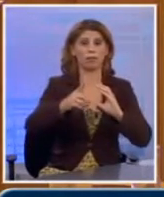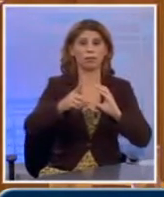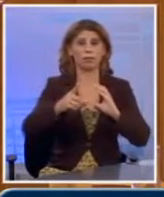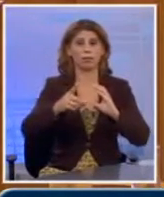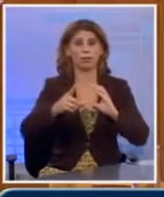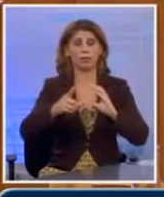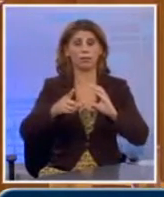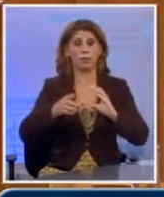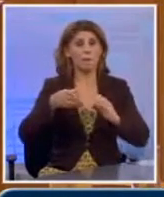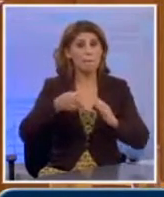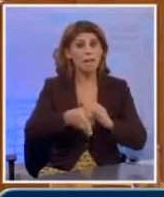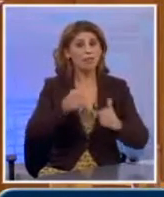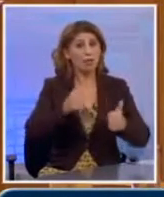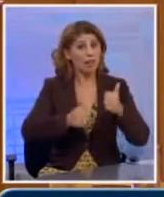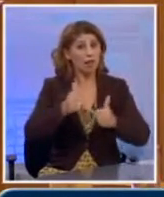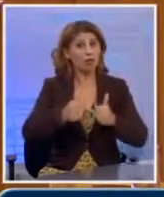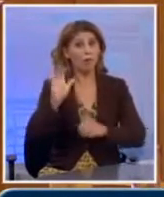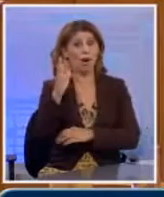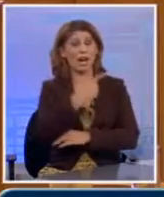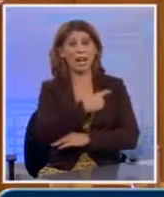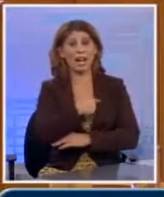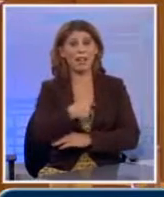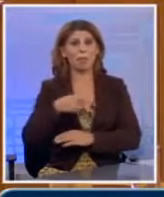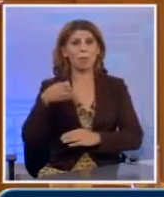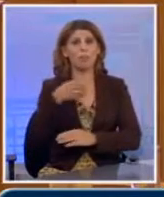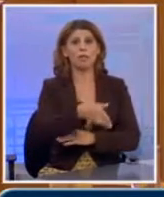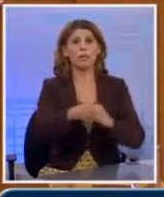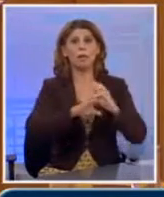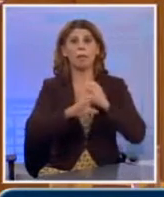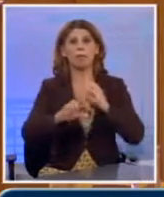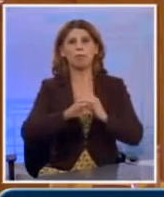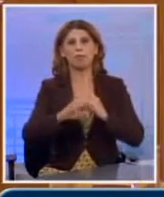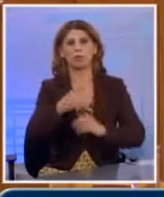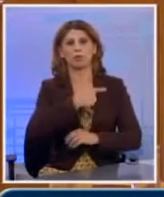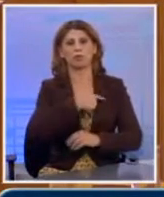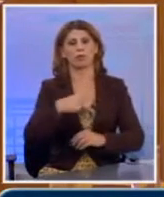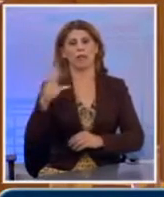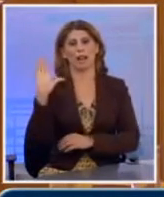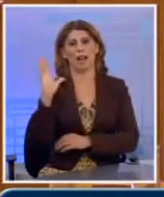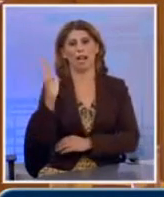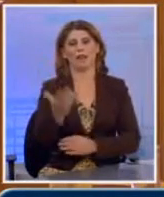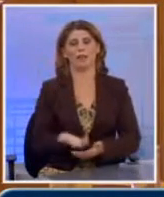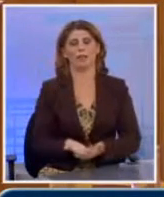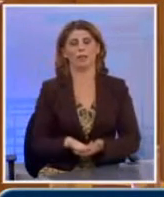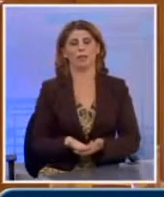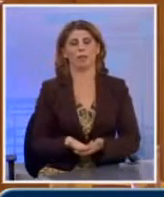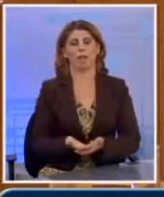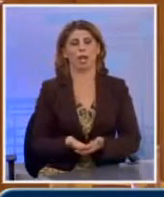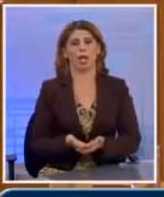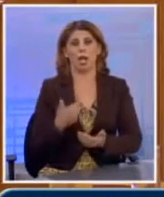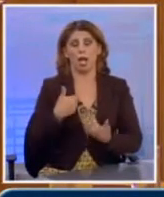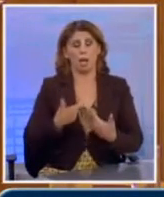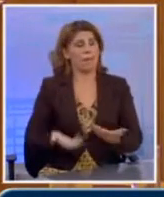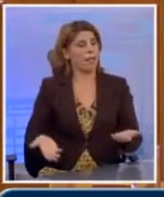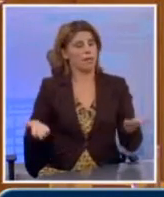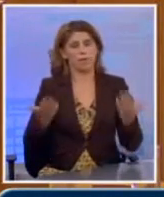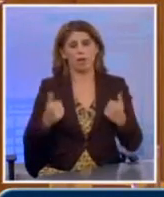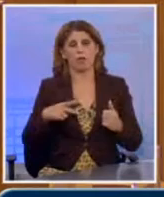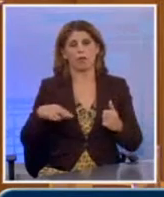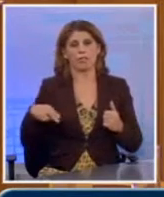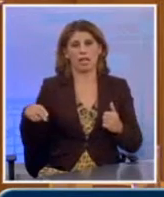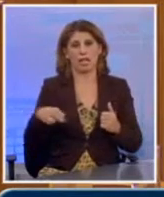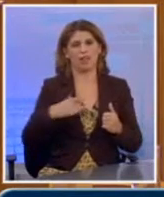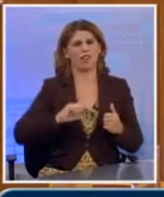Μέσα στο διαγωνισμό των καναλιών πηγαίνετε στους καναλάρχες με πούλμαν. Ναι. Και επειδή εμείς δεν έχουμε, συνάδελφοι,